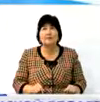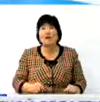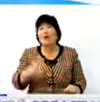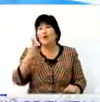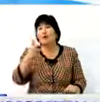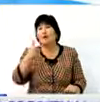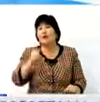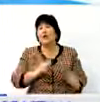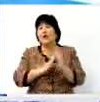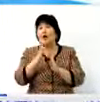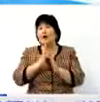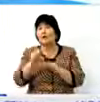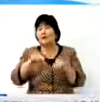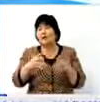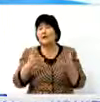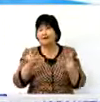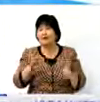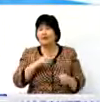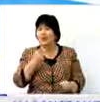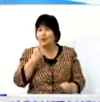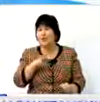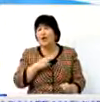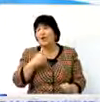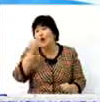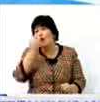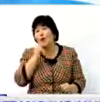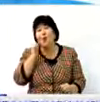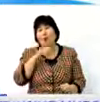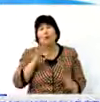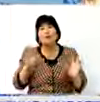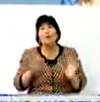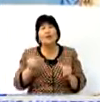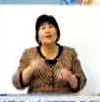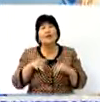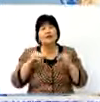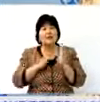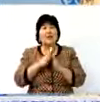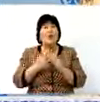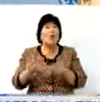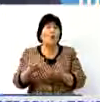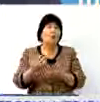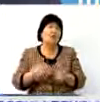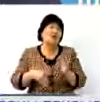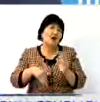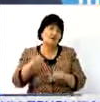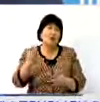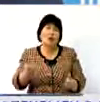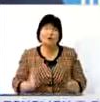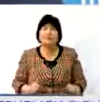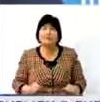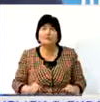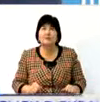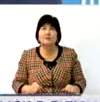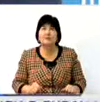500 гектаров люцерны посадили. Конечно, были трудности. Но благодаря опыту ухода за культурой урожай получили высокий.